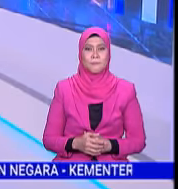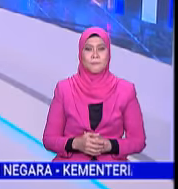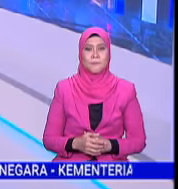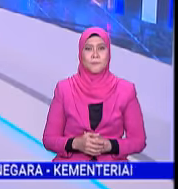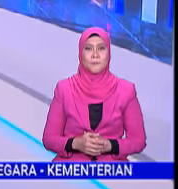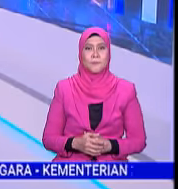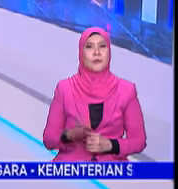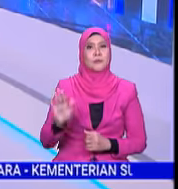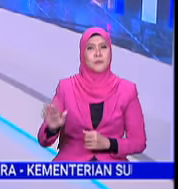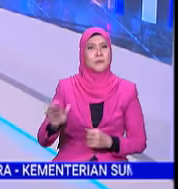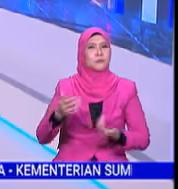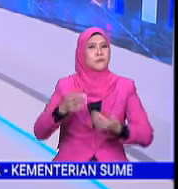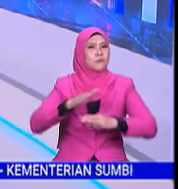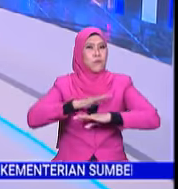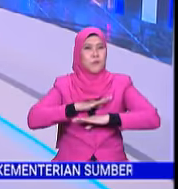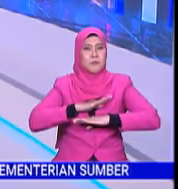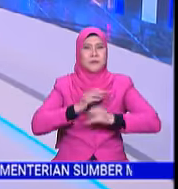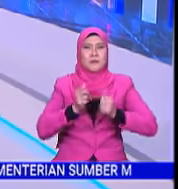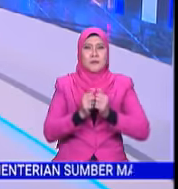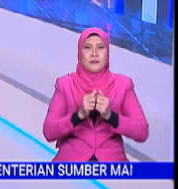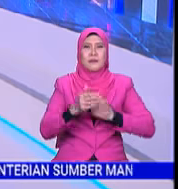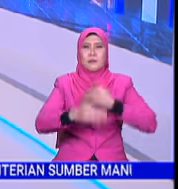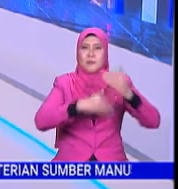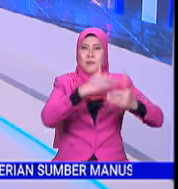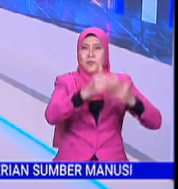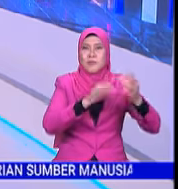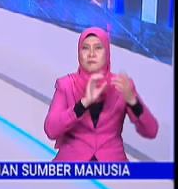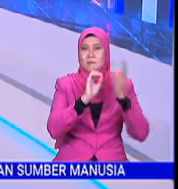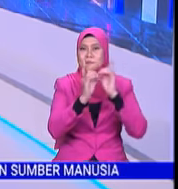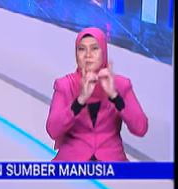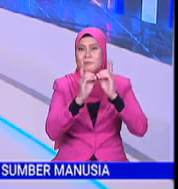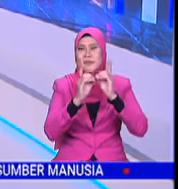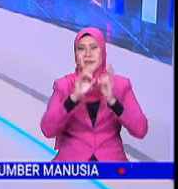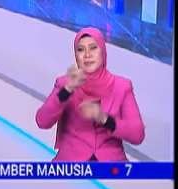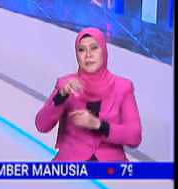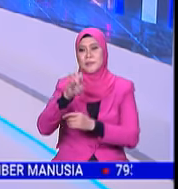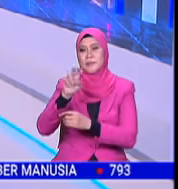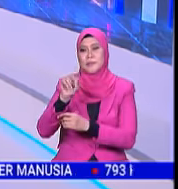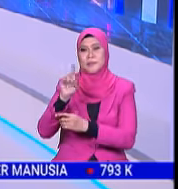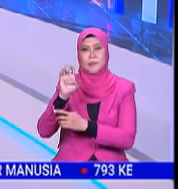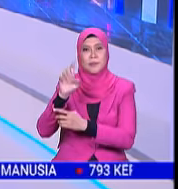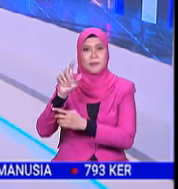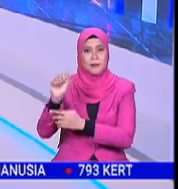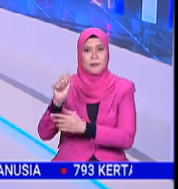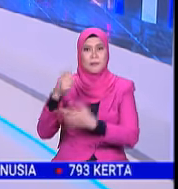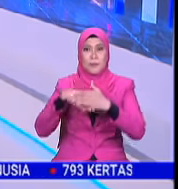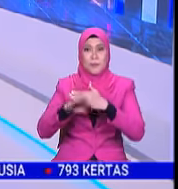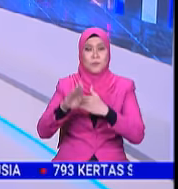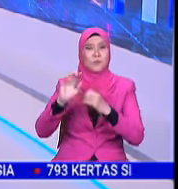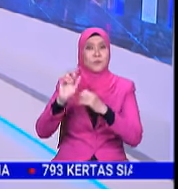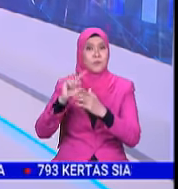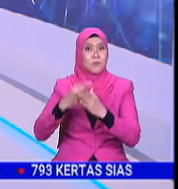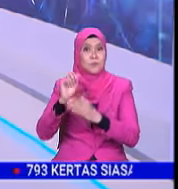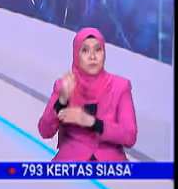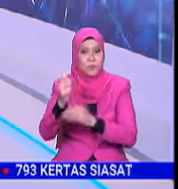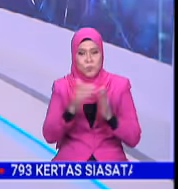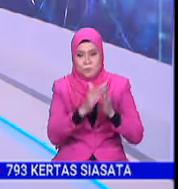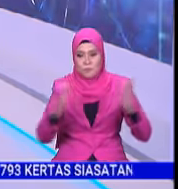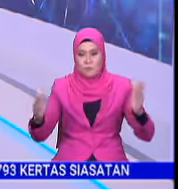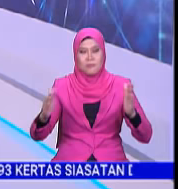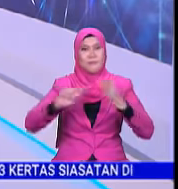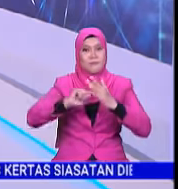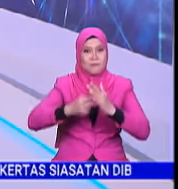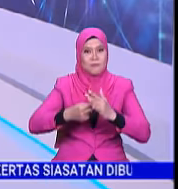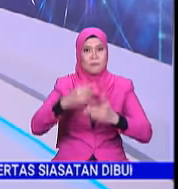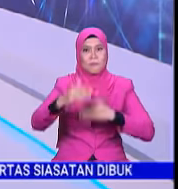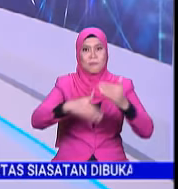Sementara itu, beliau berpuas hati dengan kemajuan Pelan Jalinan Digital Negara Jendela yang masuk bulan ke-10 pelaksanaannya. Menurut